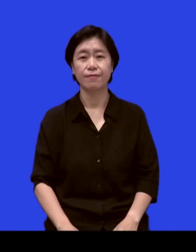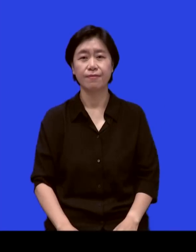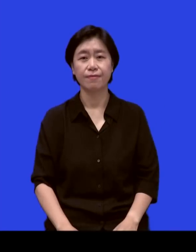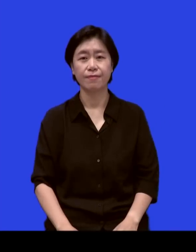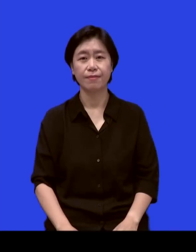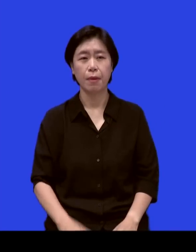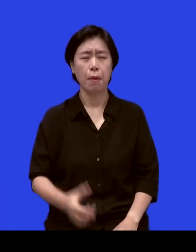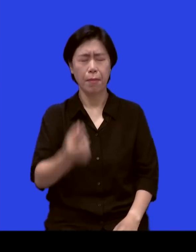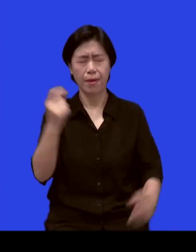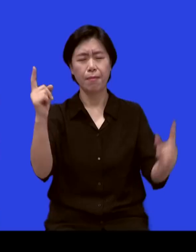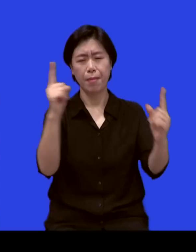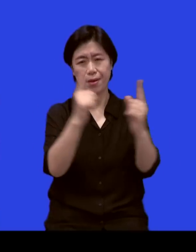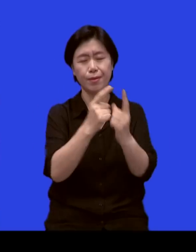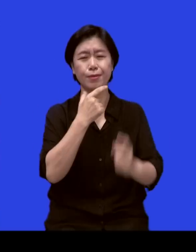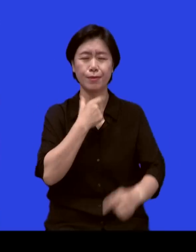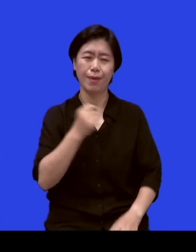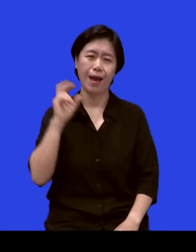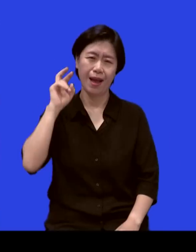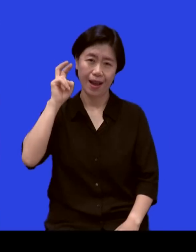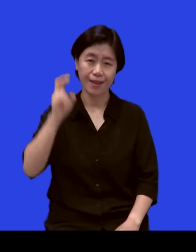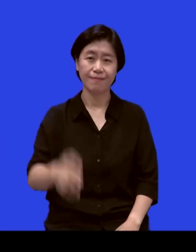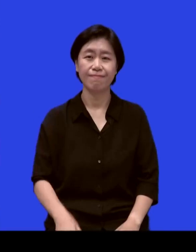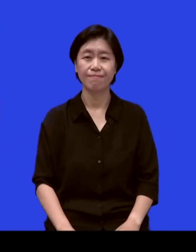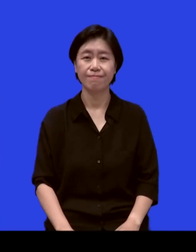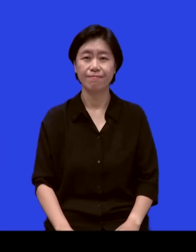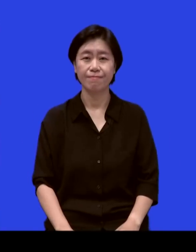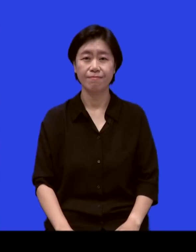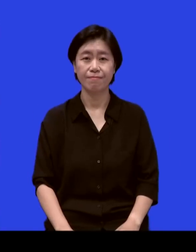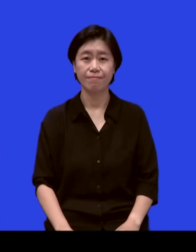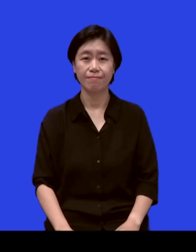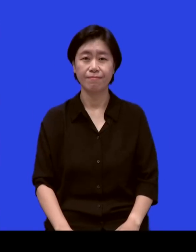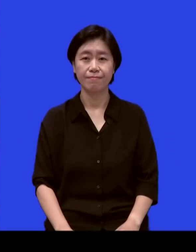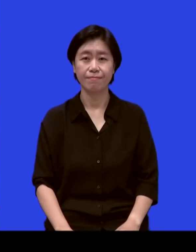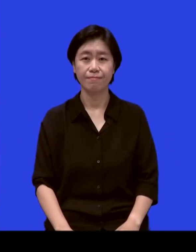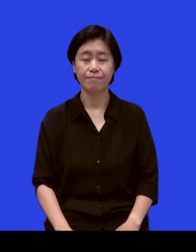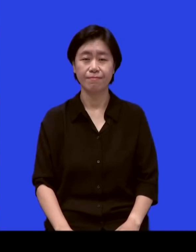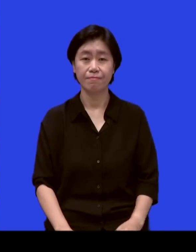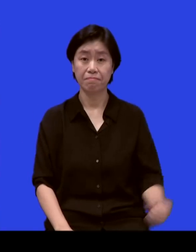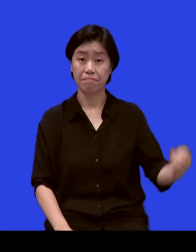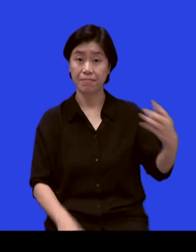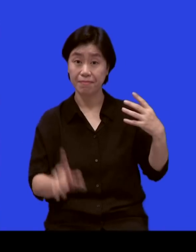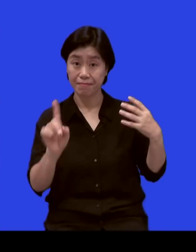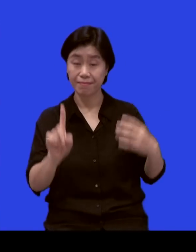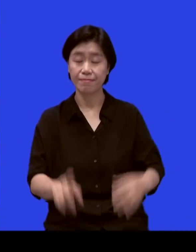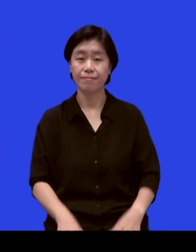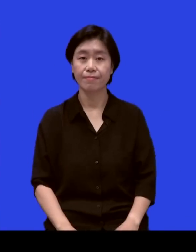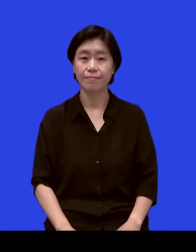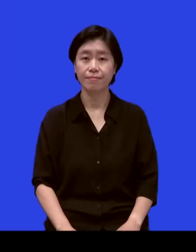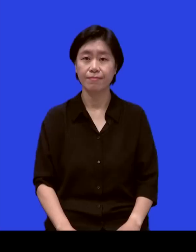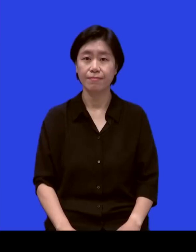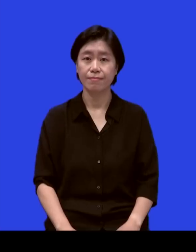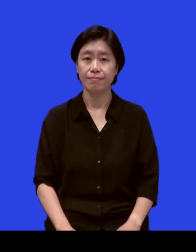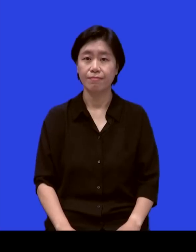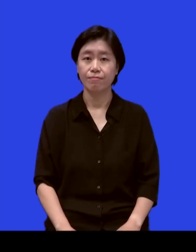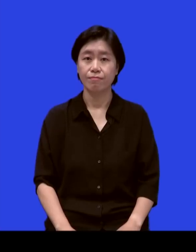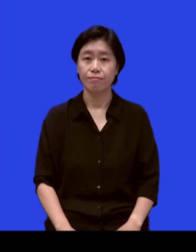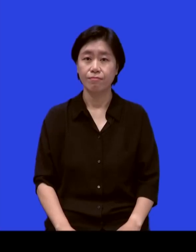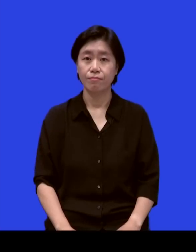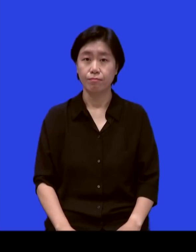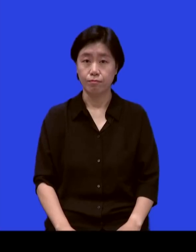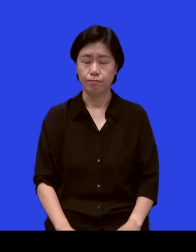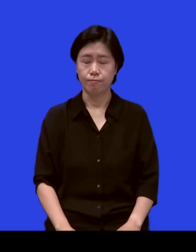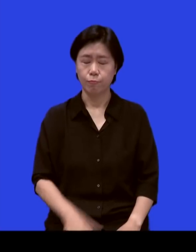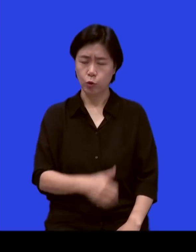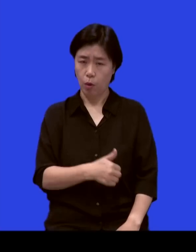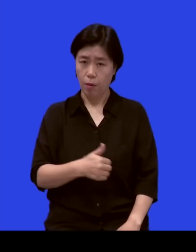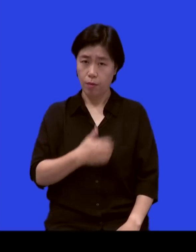빨리 보고 싶어 하시는 것 같아요. 네. 그래 말씀하셨어요. 네. 장인어른이 뭐라고 하셨어요? 근데 장인어른이 되게